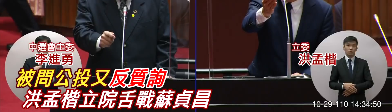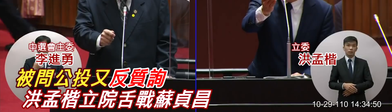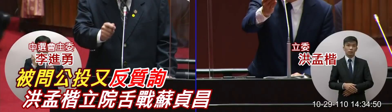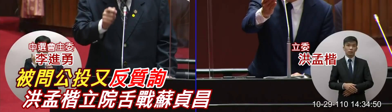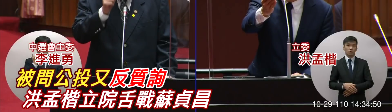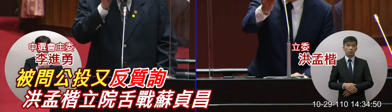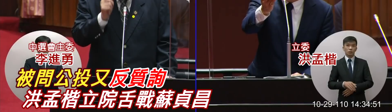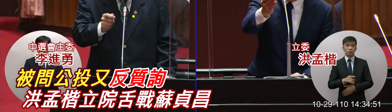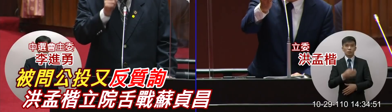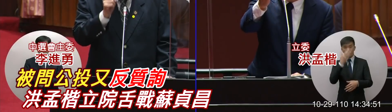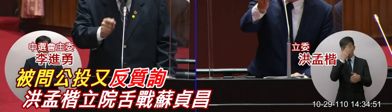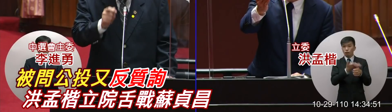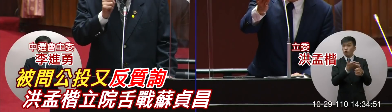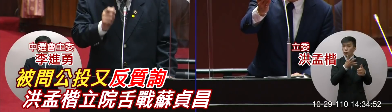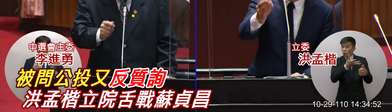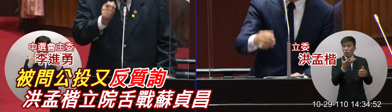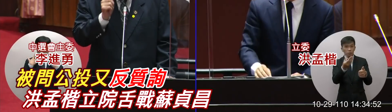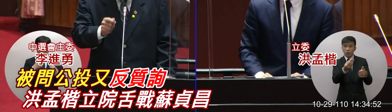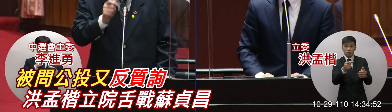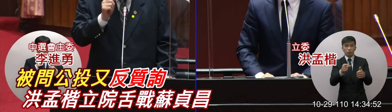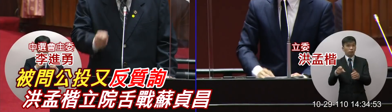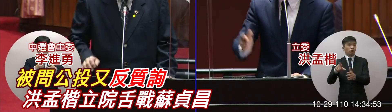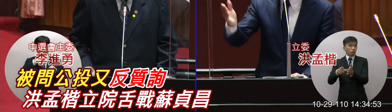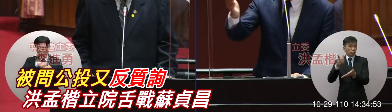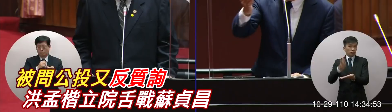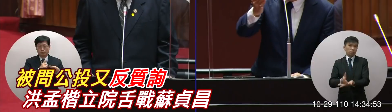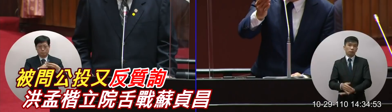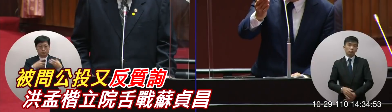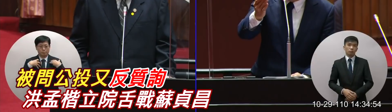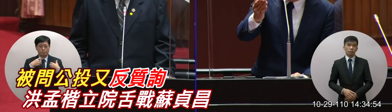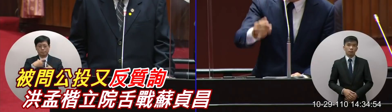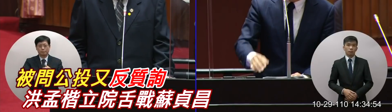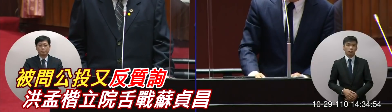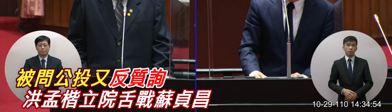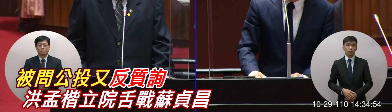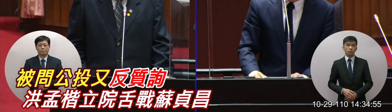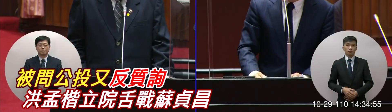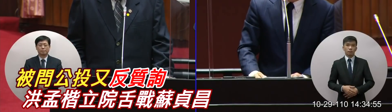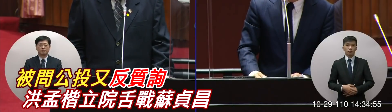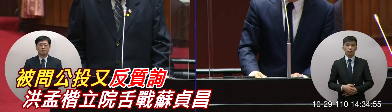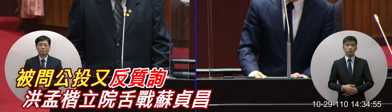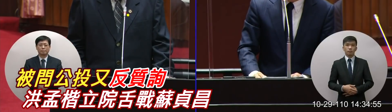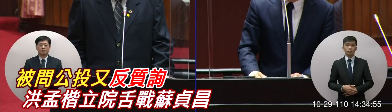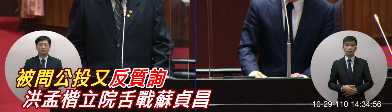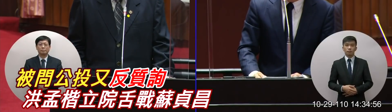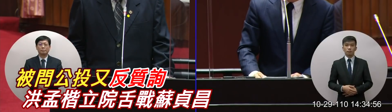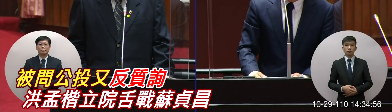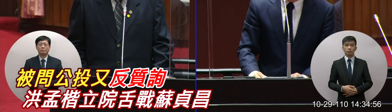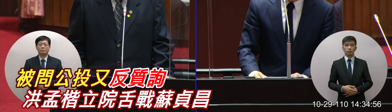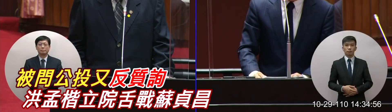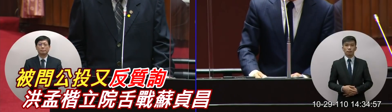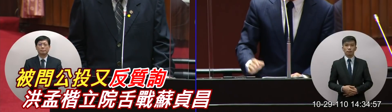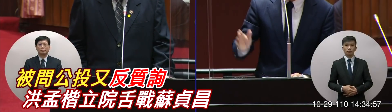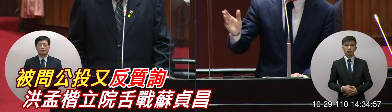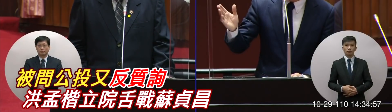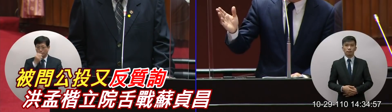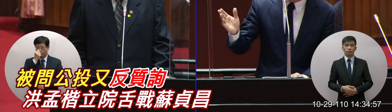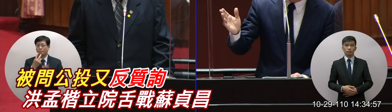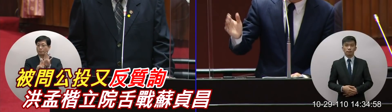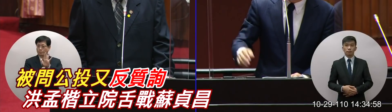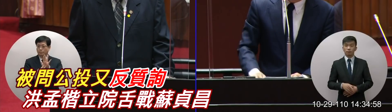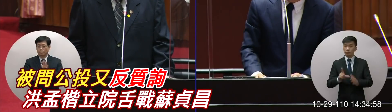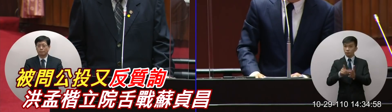没有请教主委，是不是可以时间暂停？ 一个公投案的当事人。 好，我们 我特别 先暂停可